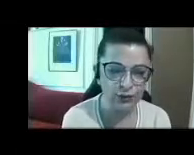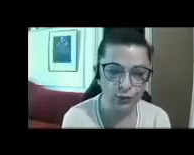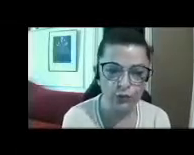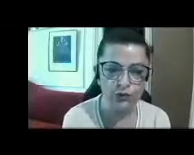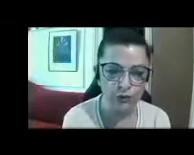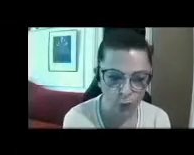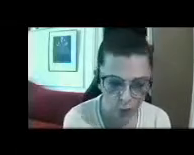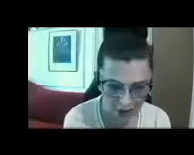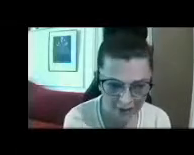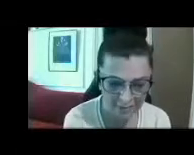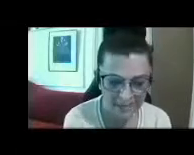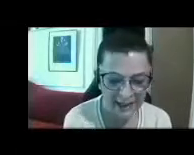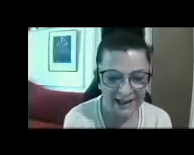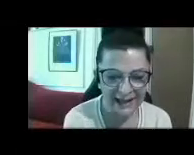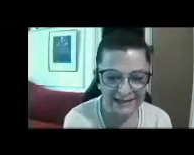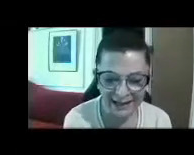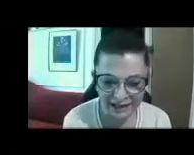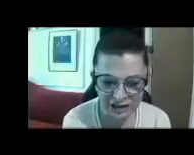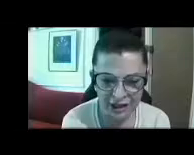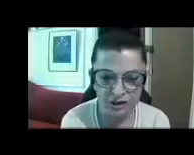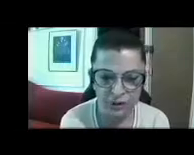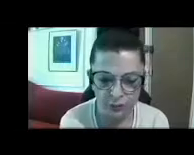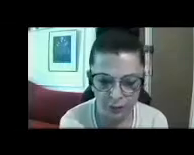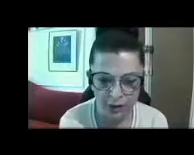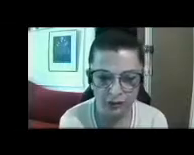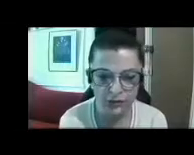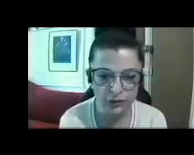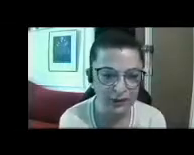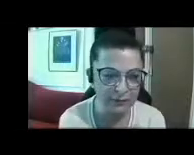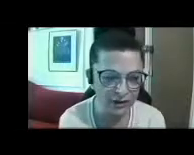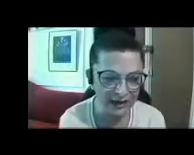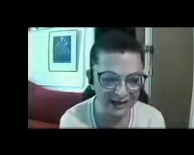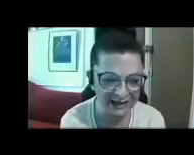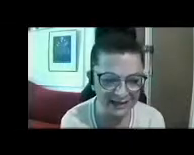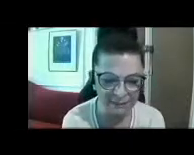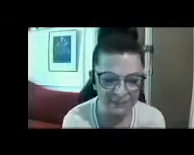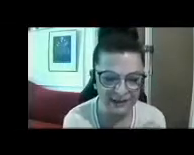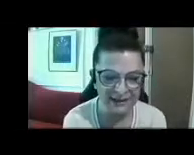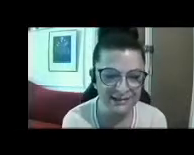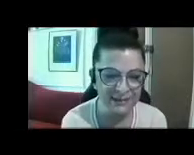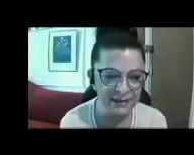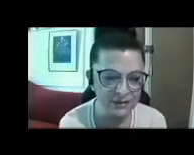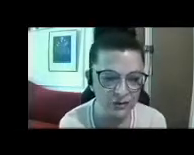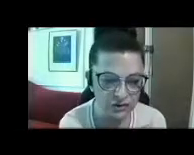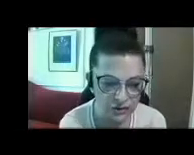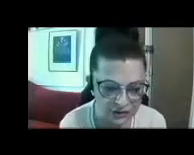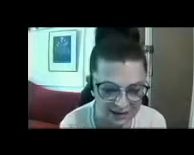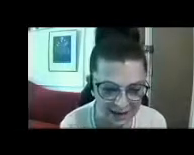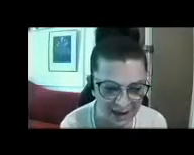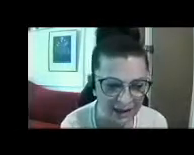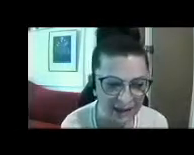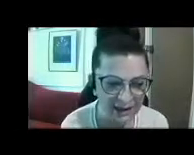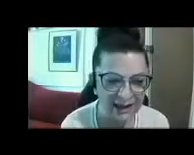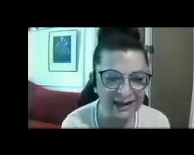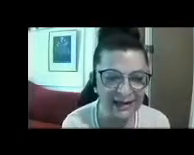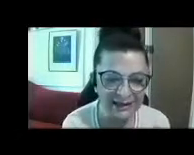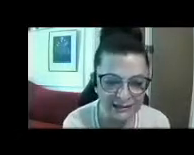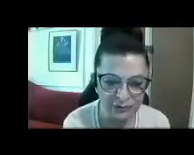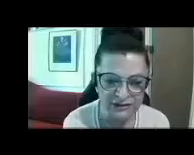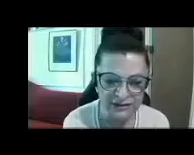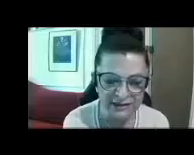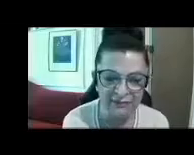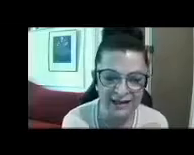de Toulouse 3 et ses recherches portent sur les modalités de participation sociale et